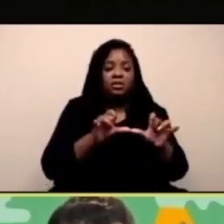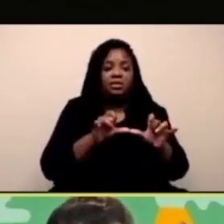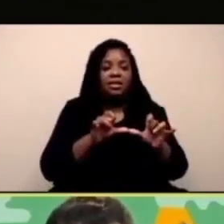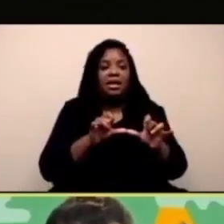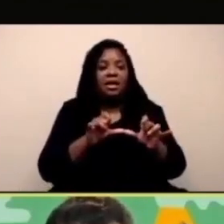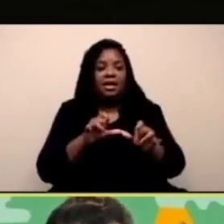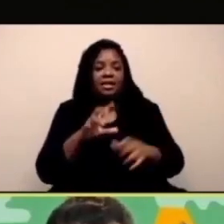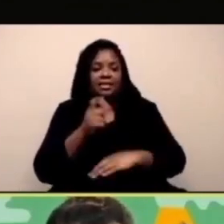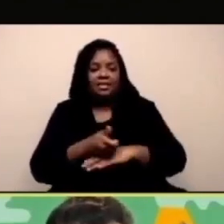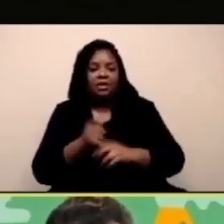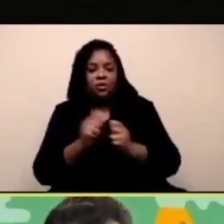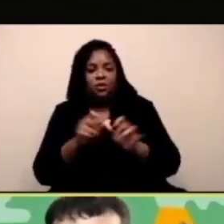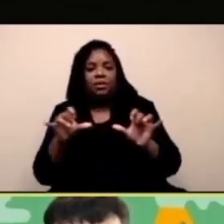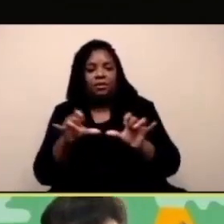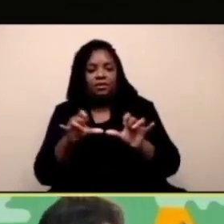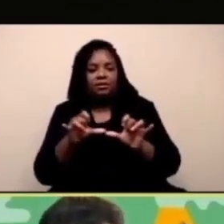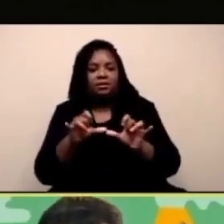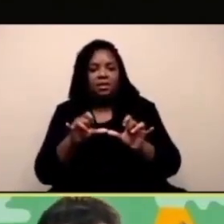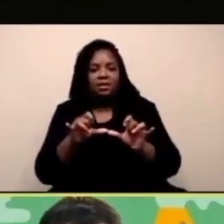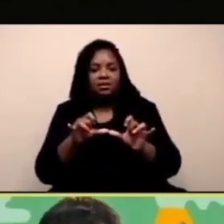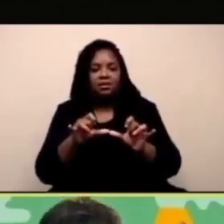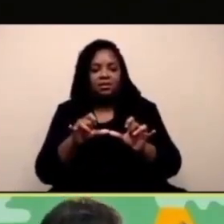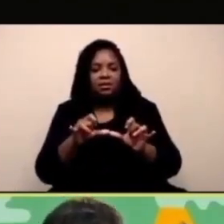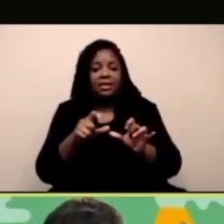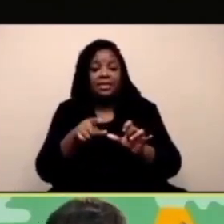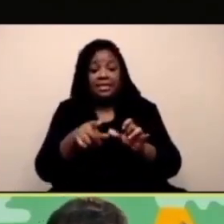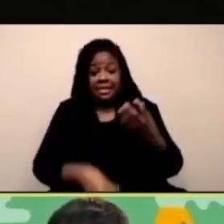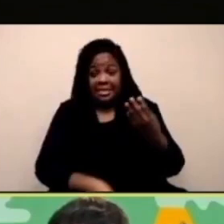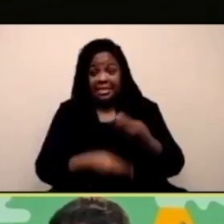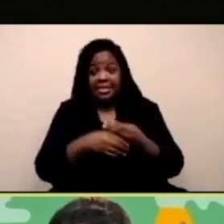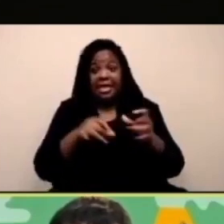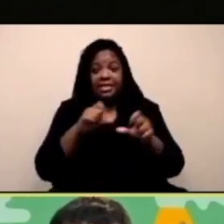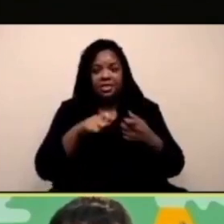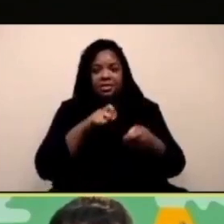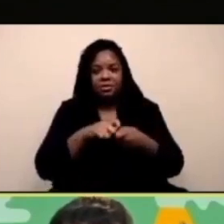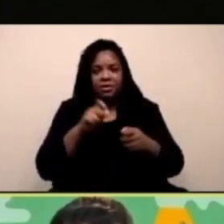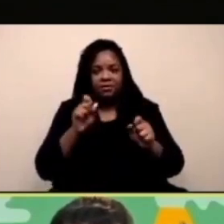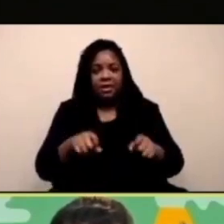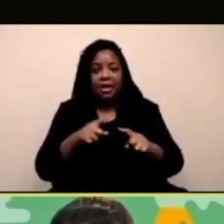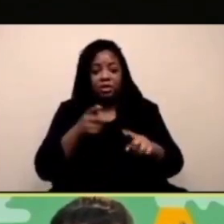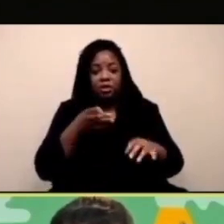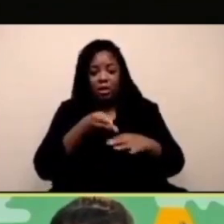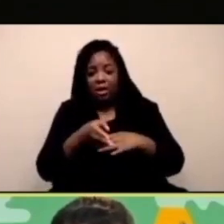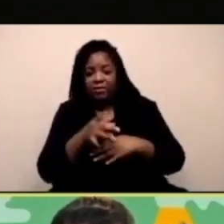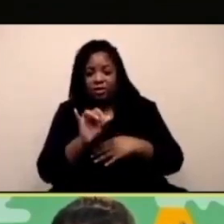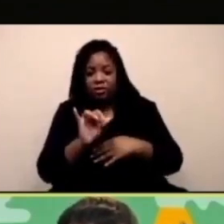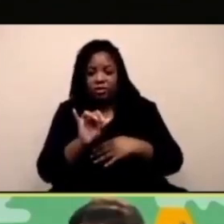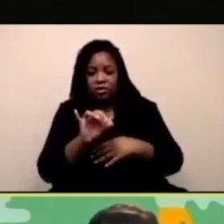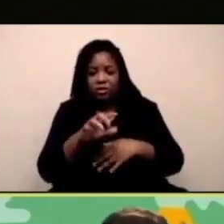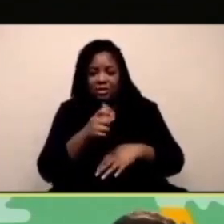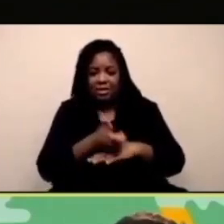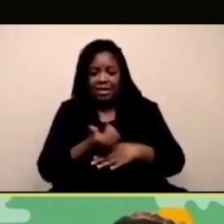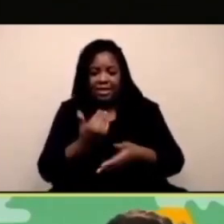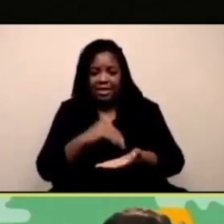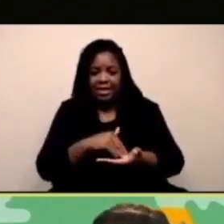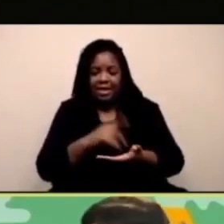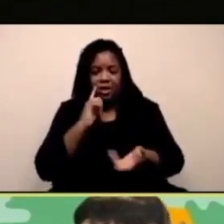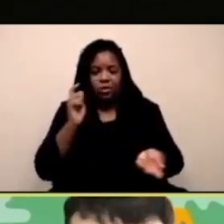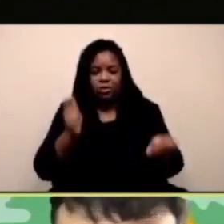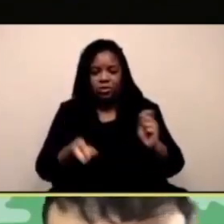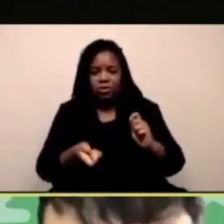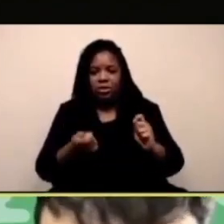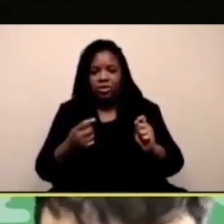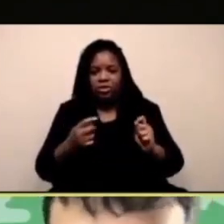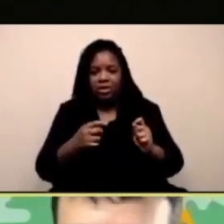ちょっと聞いてみたいと思いますはいこちらの方であとサイズ変更の